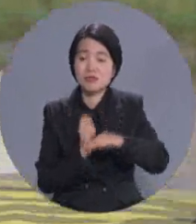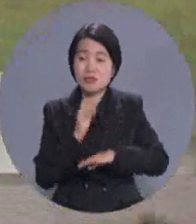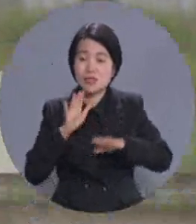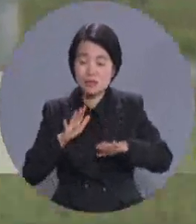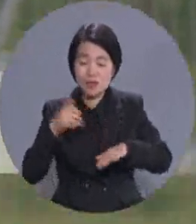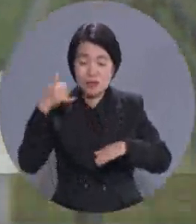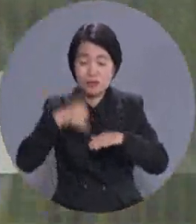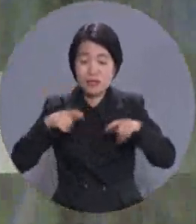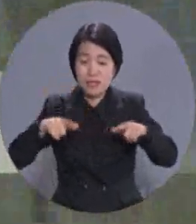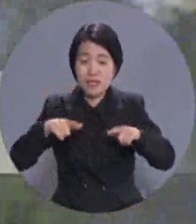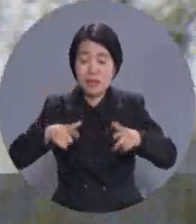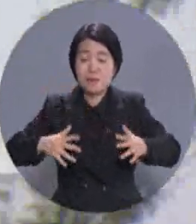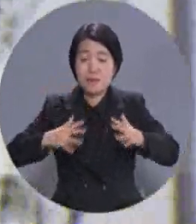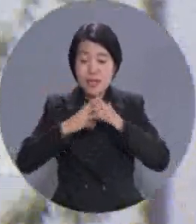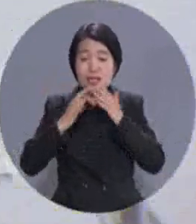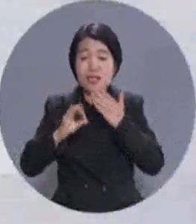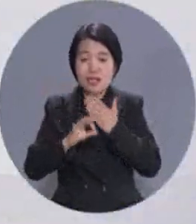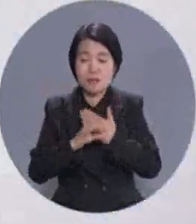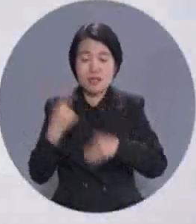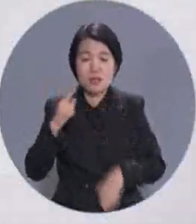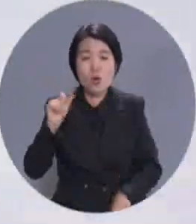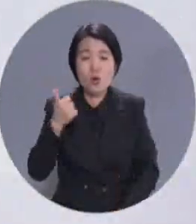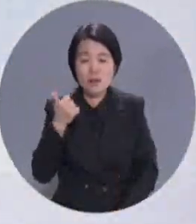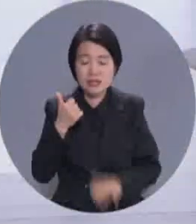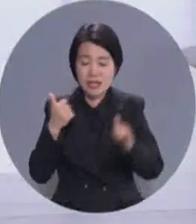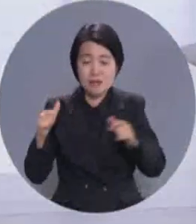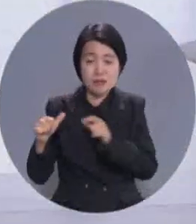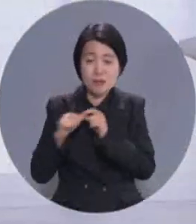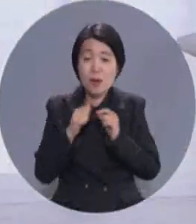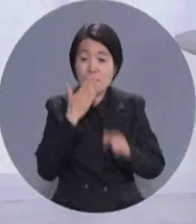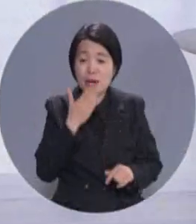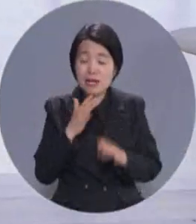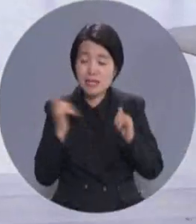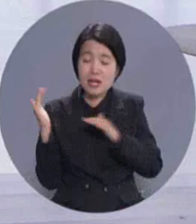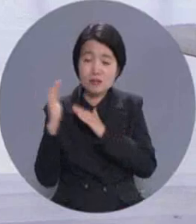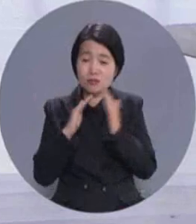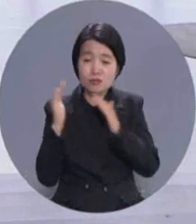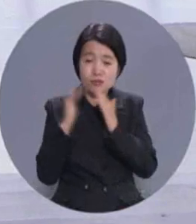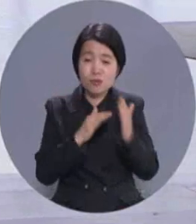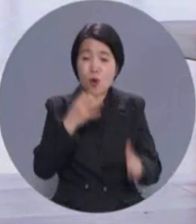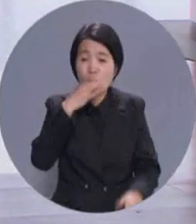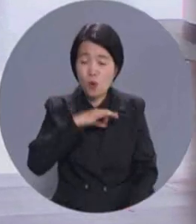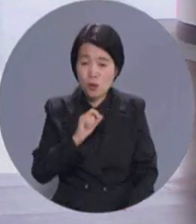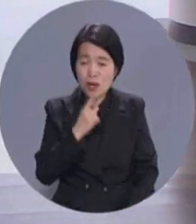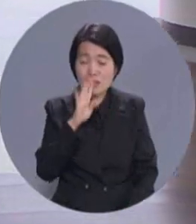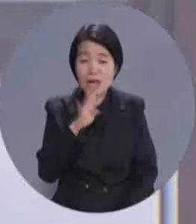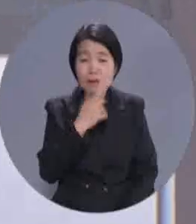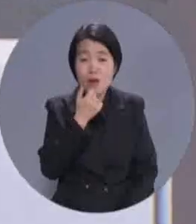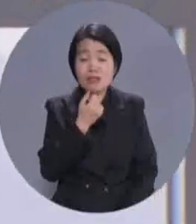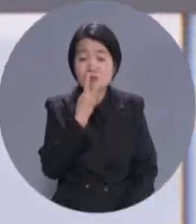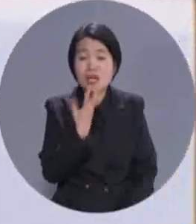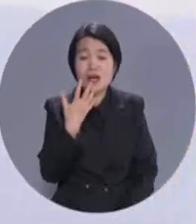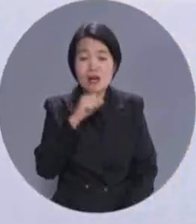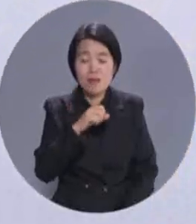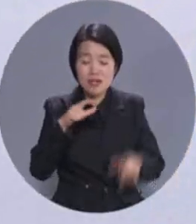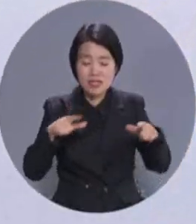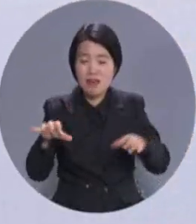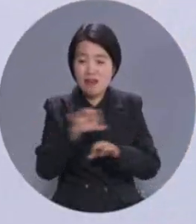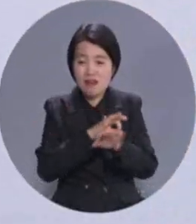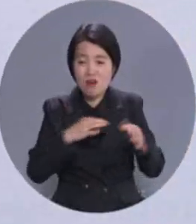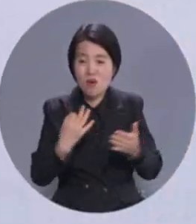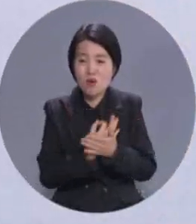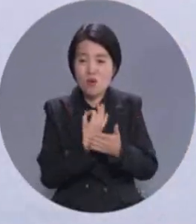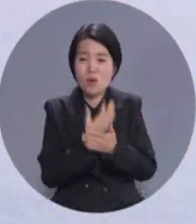이번 농공단지가 준공되면 10000명의 고용창출과 인구 유입 효과는 물론 453억 여원의 지역 주민